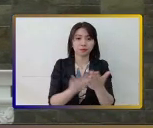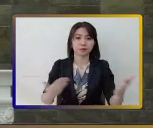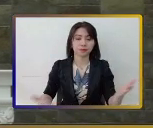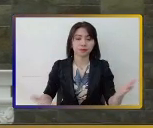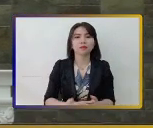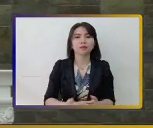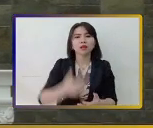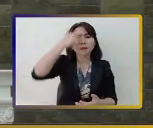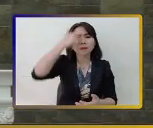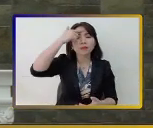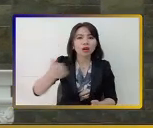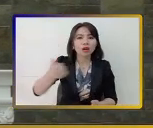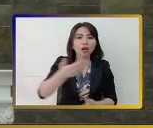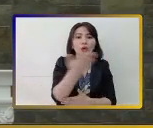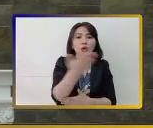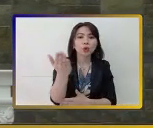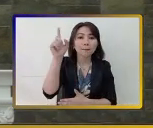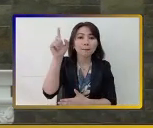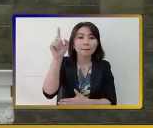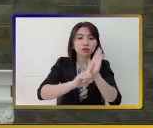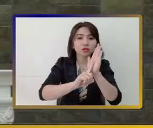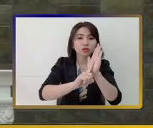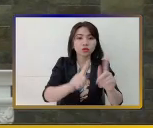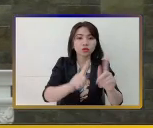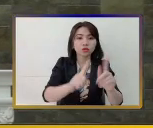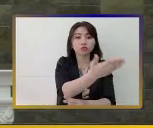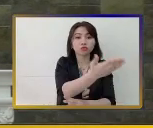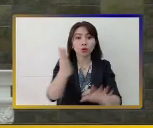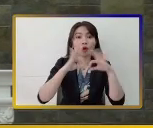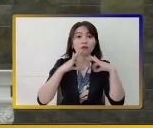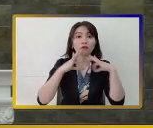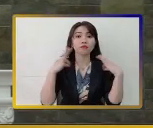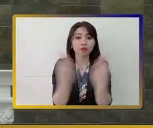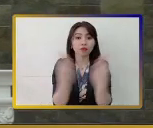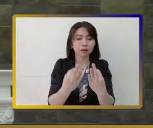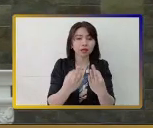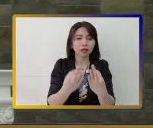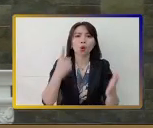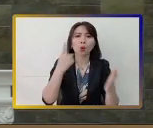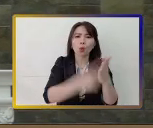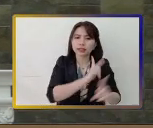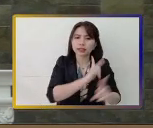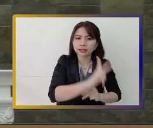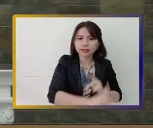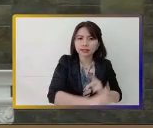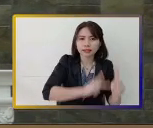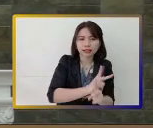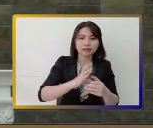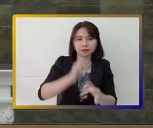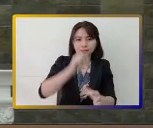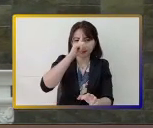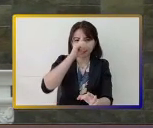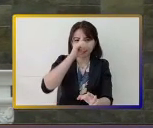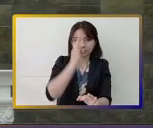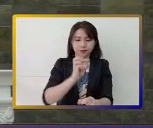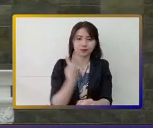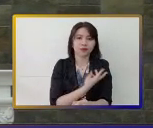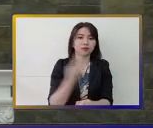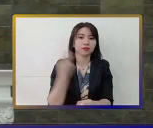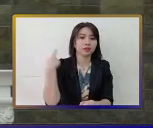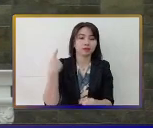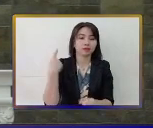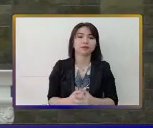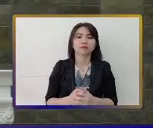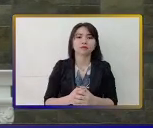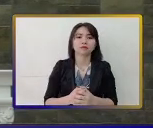kinakailangan maipakita nyo sa inyong mga pamilya ang uri ng pananampalataya sa pamamagitan ng ating pananambahan. You know, wala